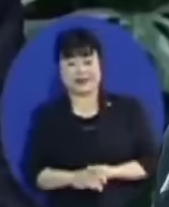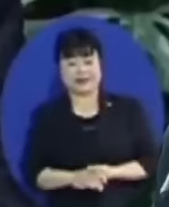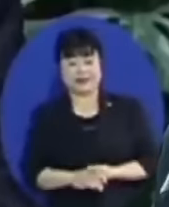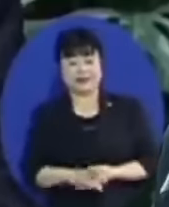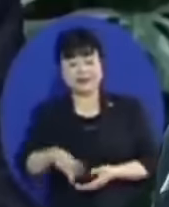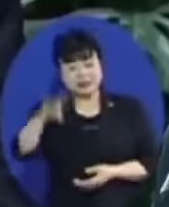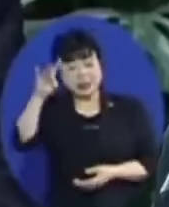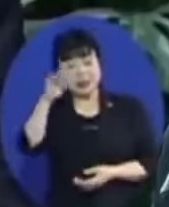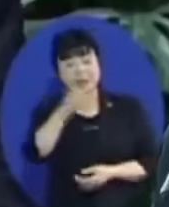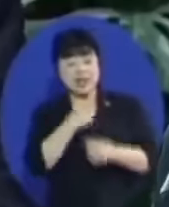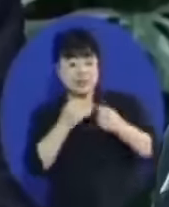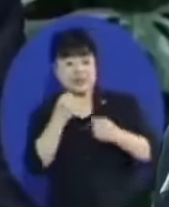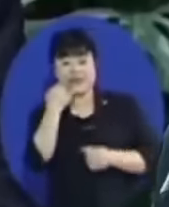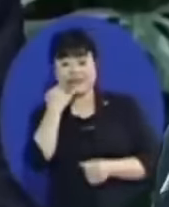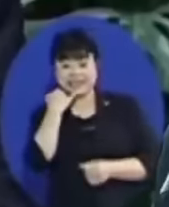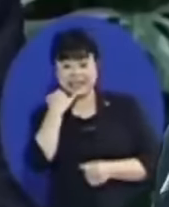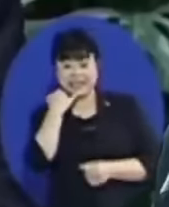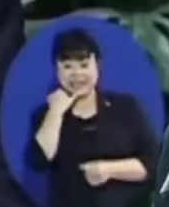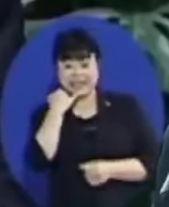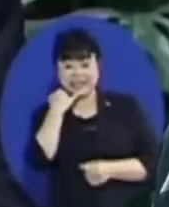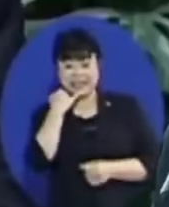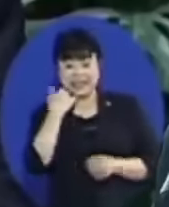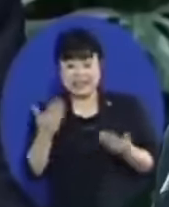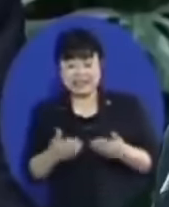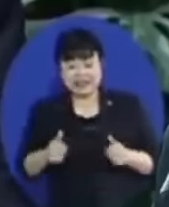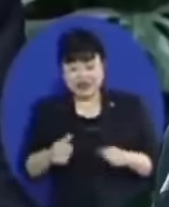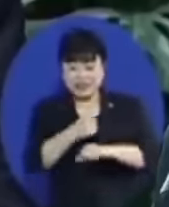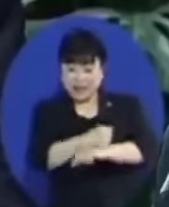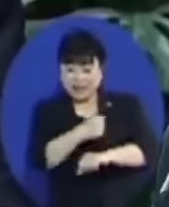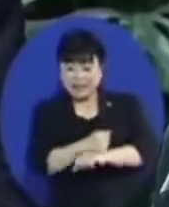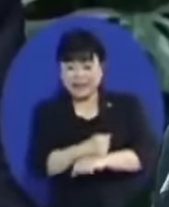초저녁까지는 힘이 있어서 그래도 하역 작업을 할 수 있어요.